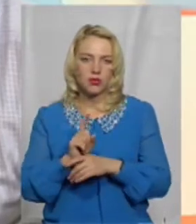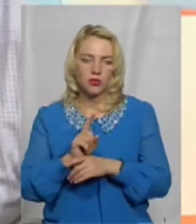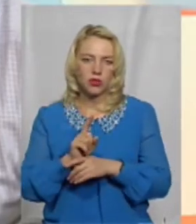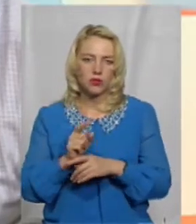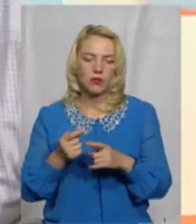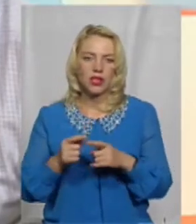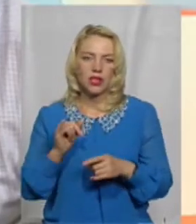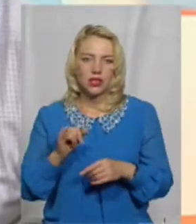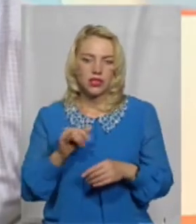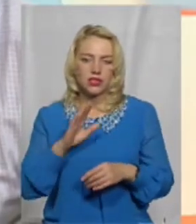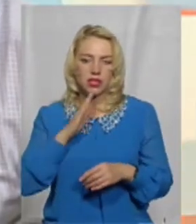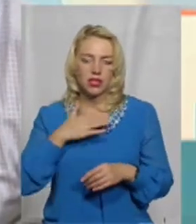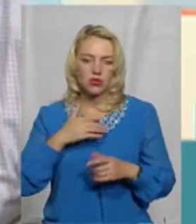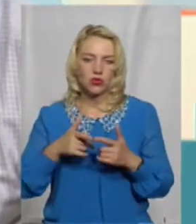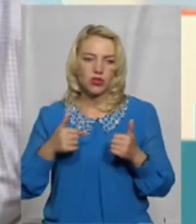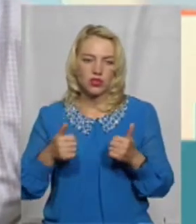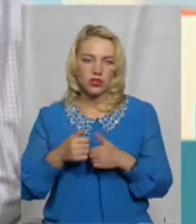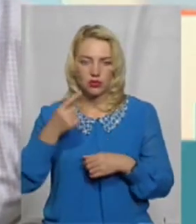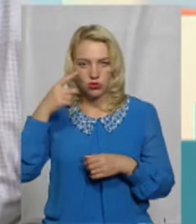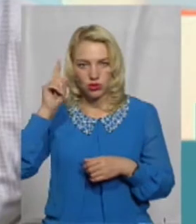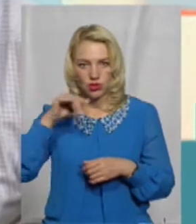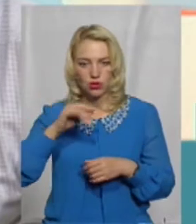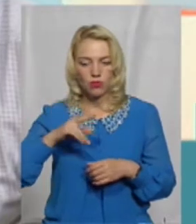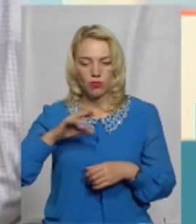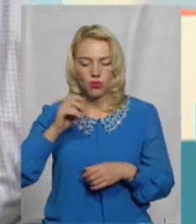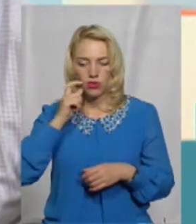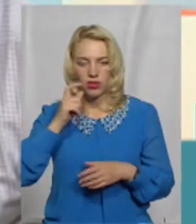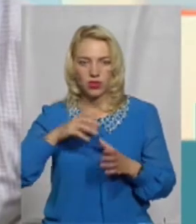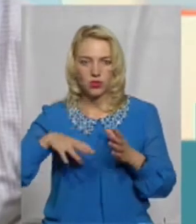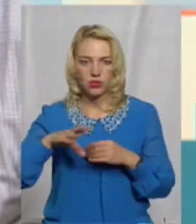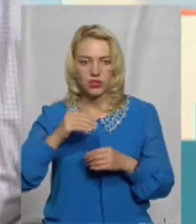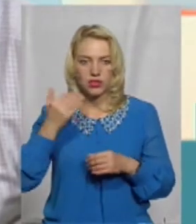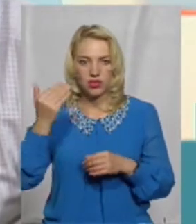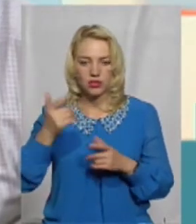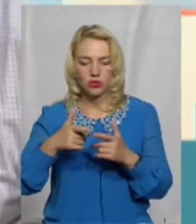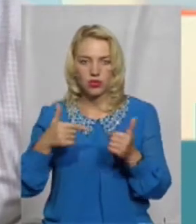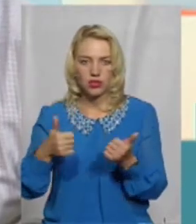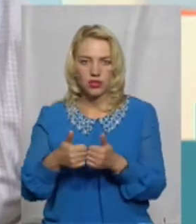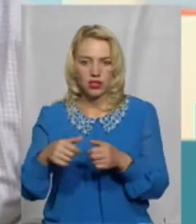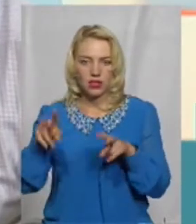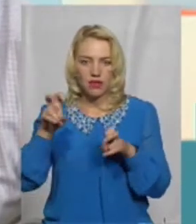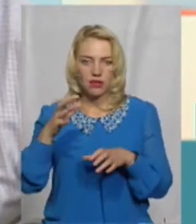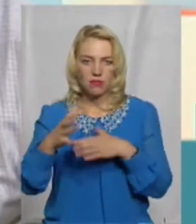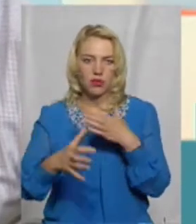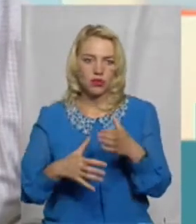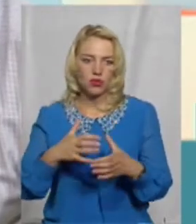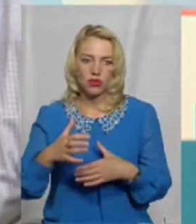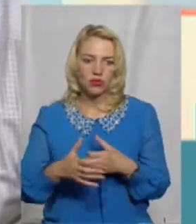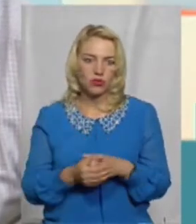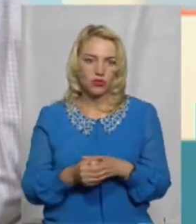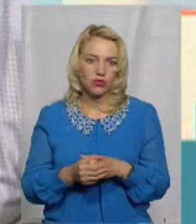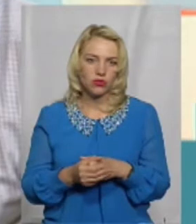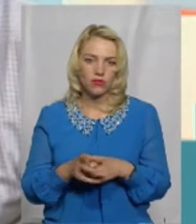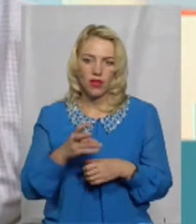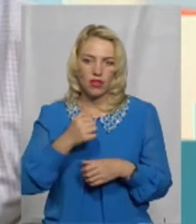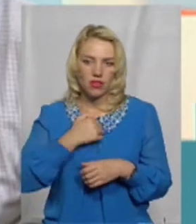І за нашу організацію знають по Україні всі. За їхню організацію називатися міжнародною. І,